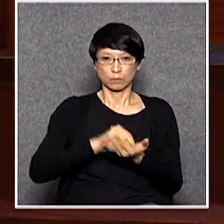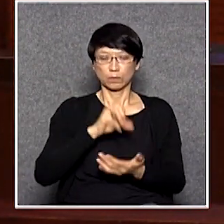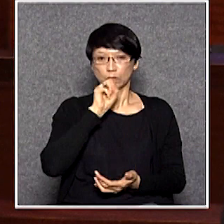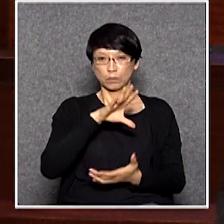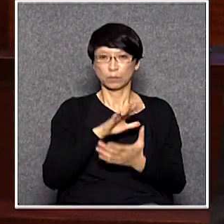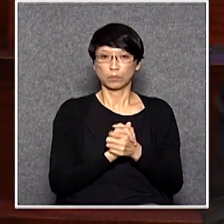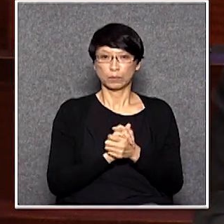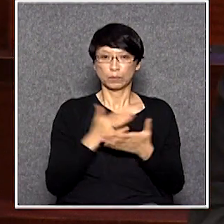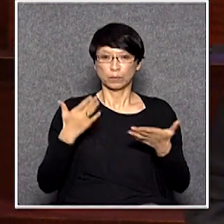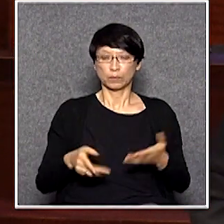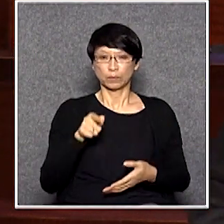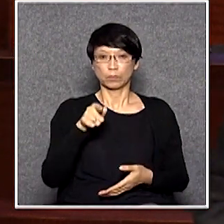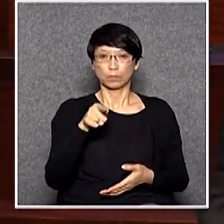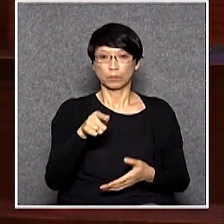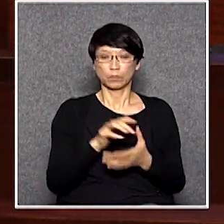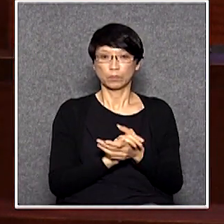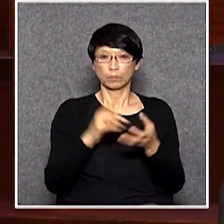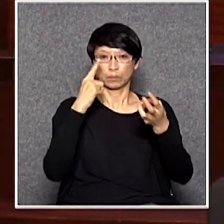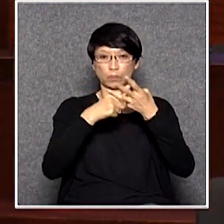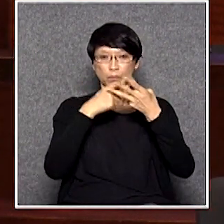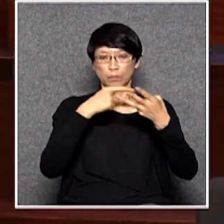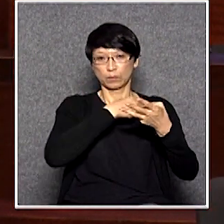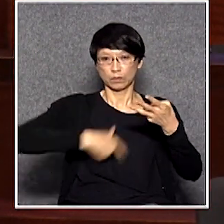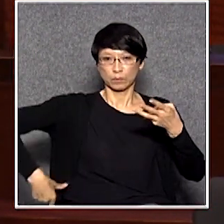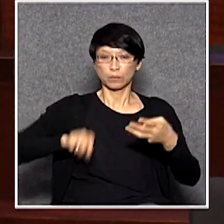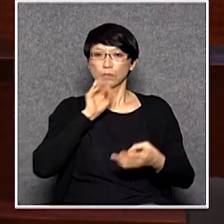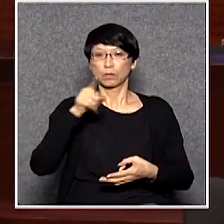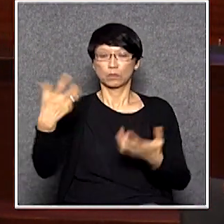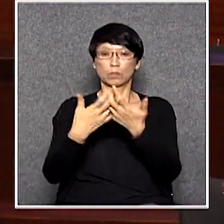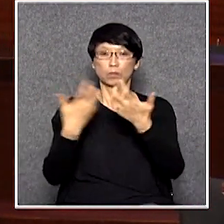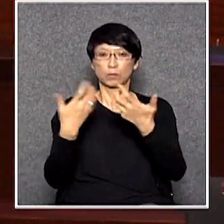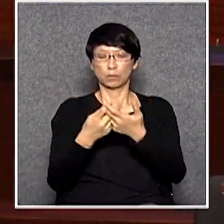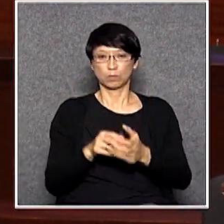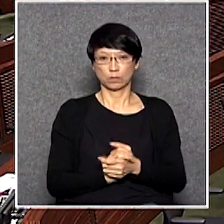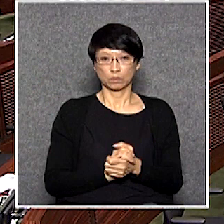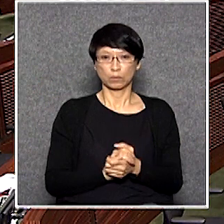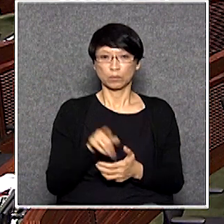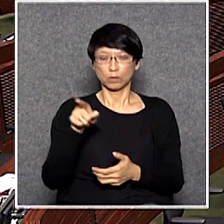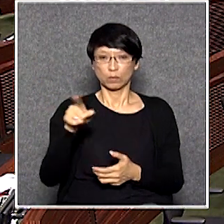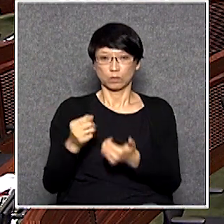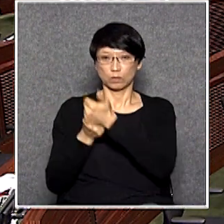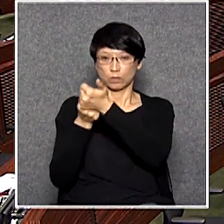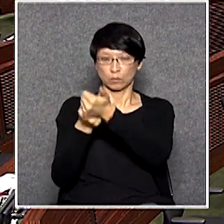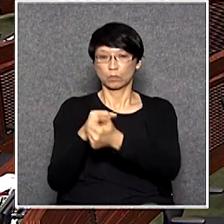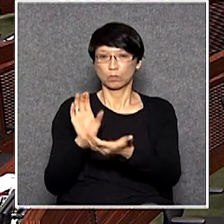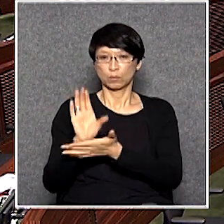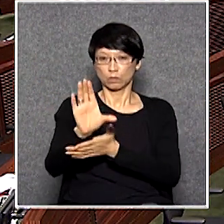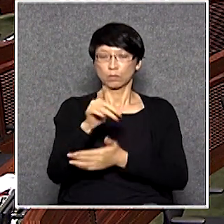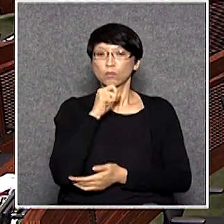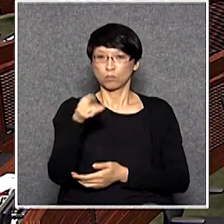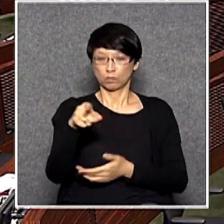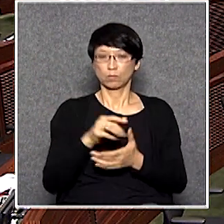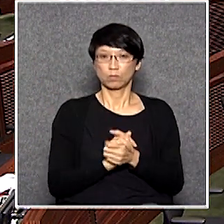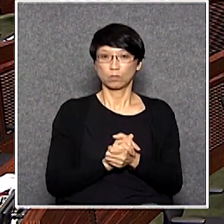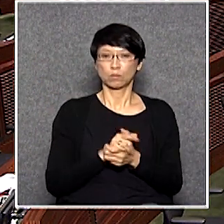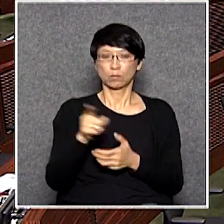突出嚟呢啲支出叫黃國興計下數係咩概念？佢有份支持高鐵撥款嘅，自己